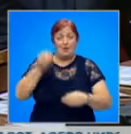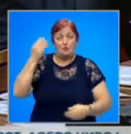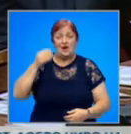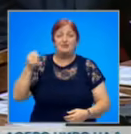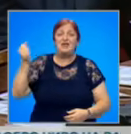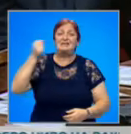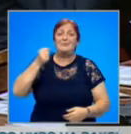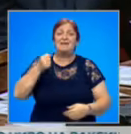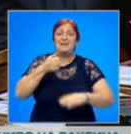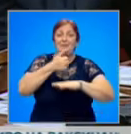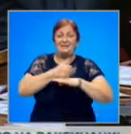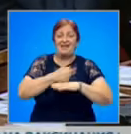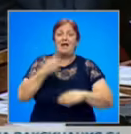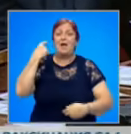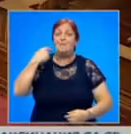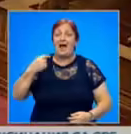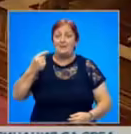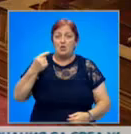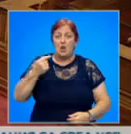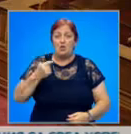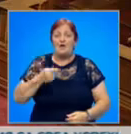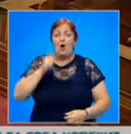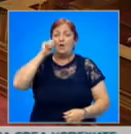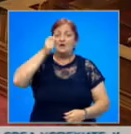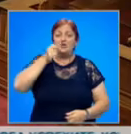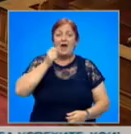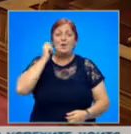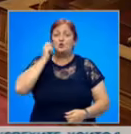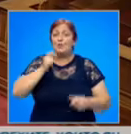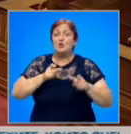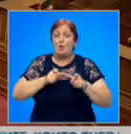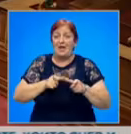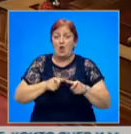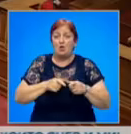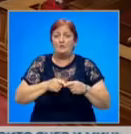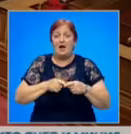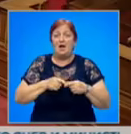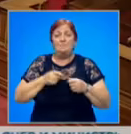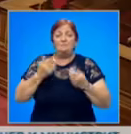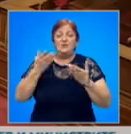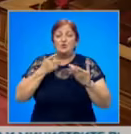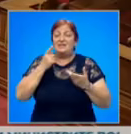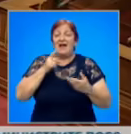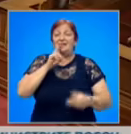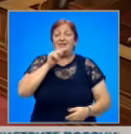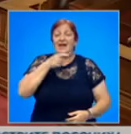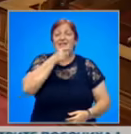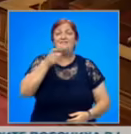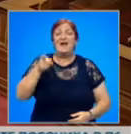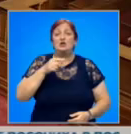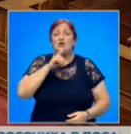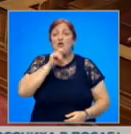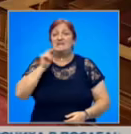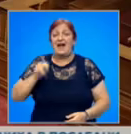тогавашния заместник-председател на парламента Майя Манолова. Уважаема госпожо Манолова, чудя се как да нарека вашето